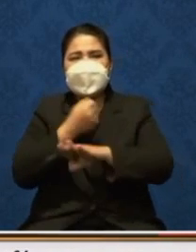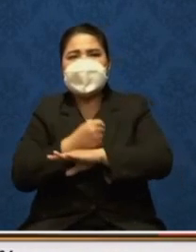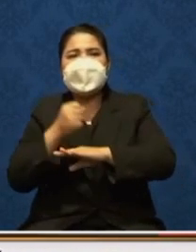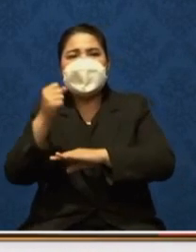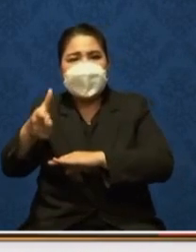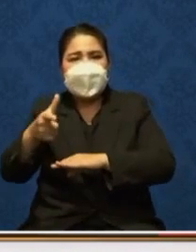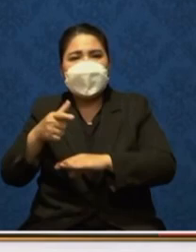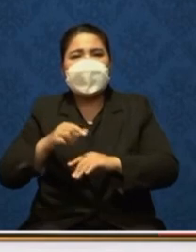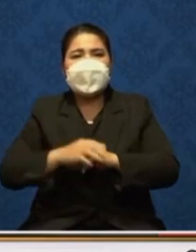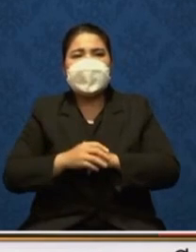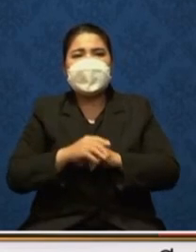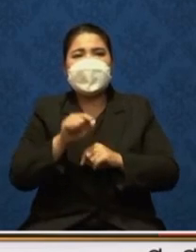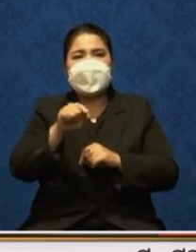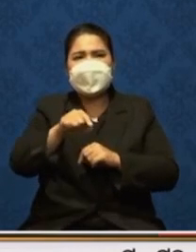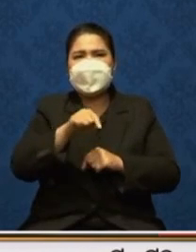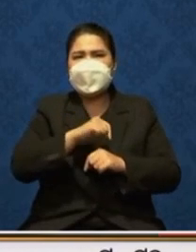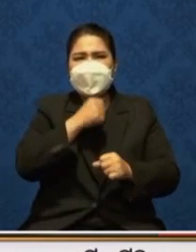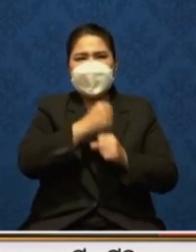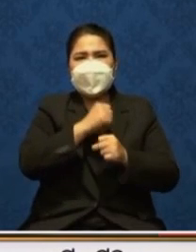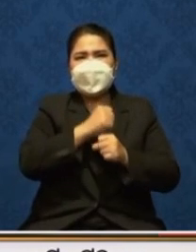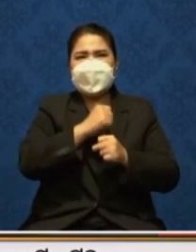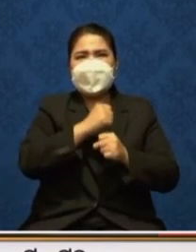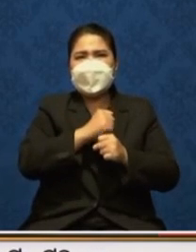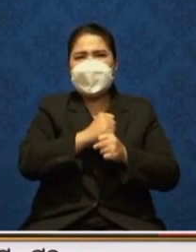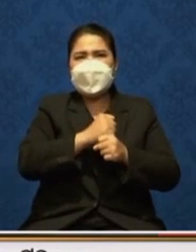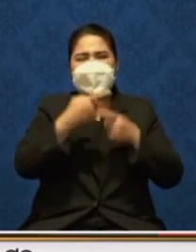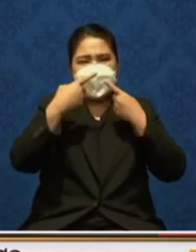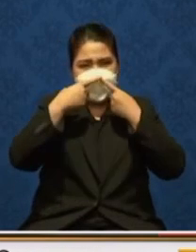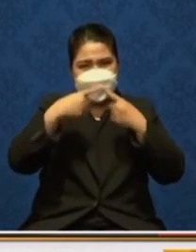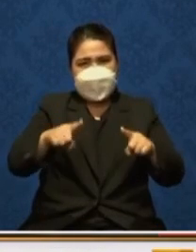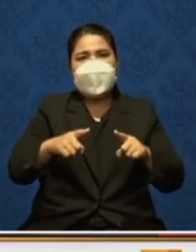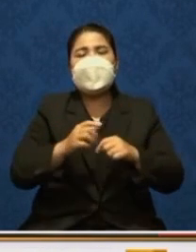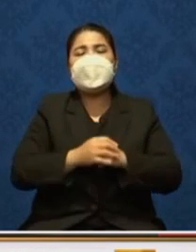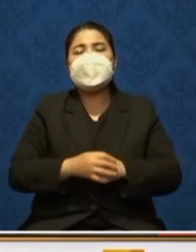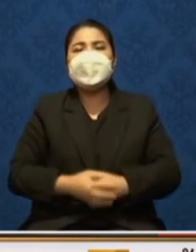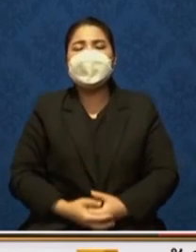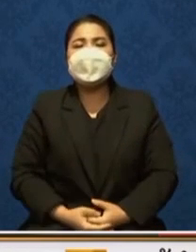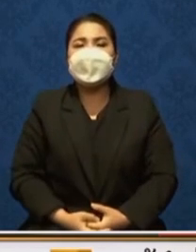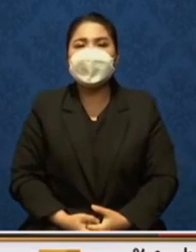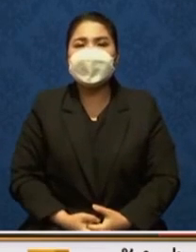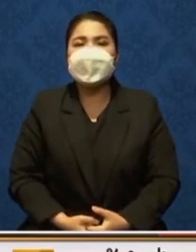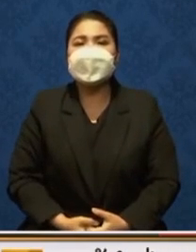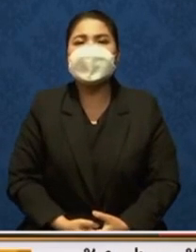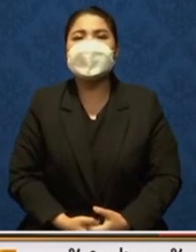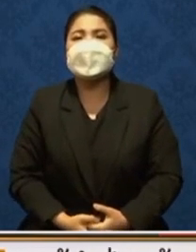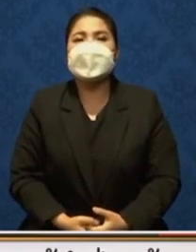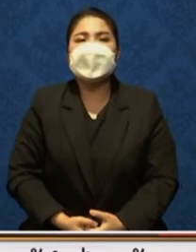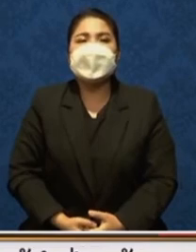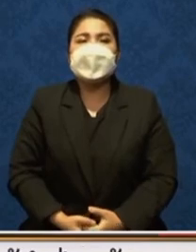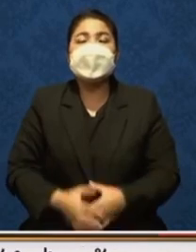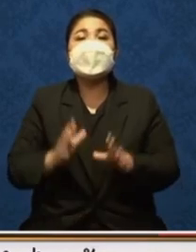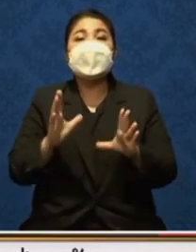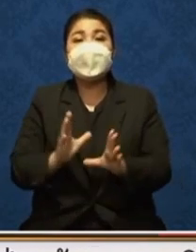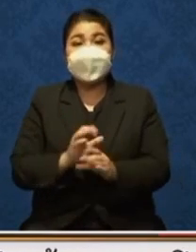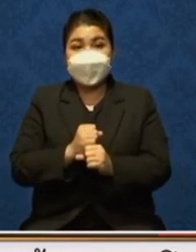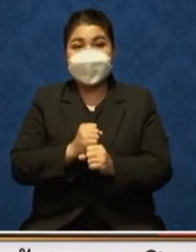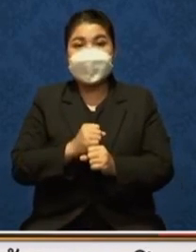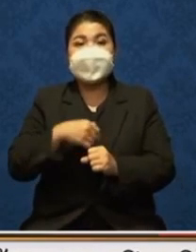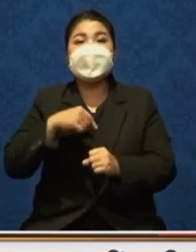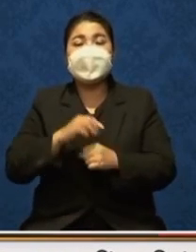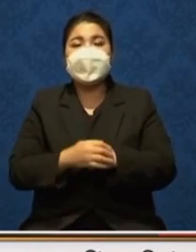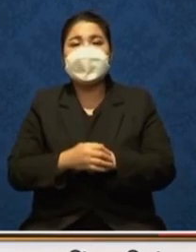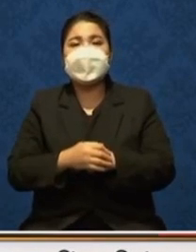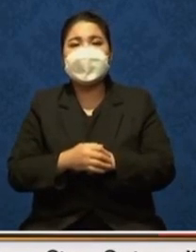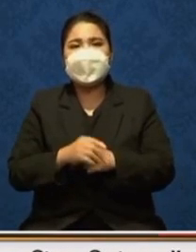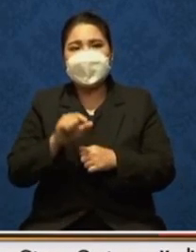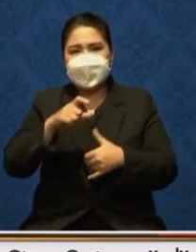านดัโงตำแ่งมัผดปกติงามไ้ขนาดไหนครับทั้งหมดนี้นะครับสรุปแรกวท่านรฐมนตีศกษยามที่